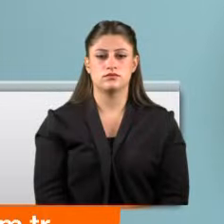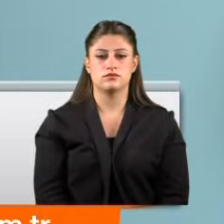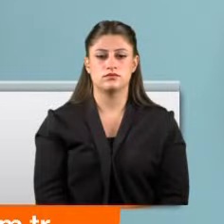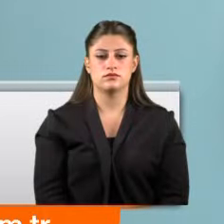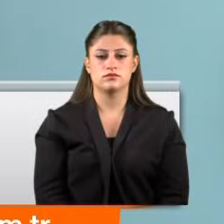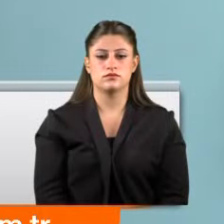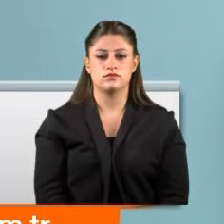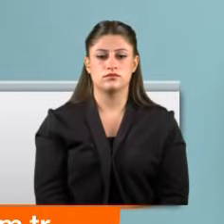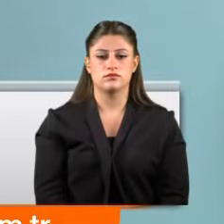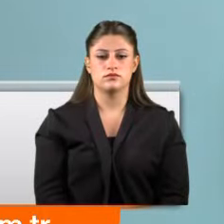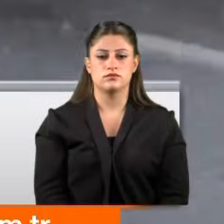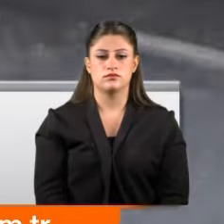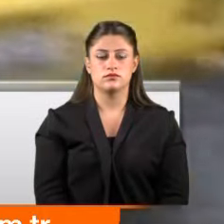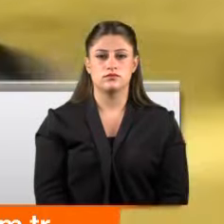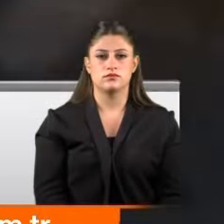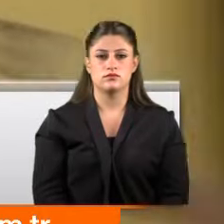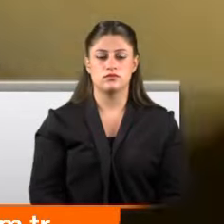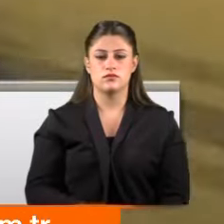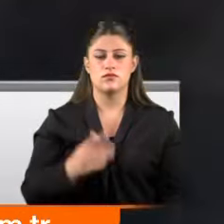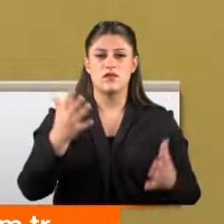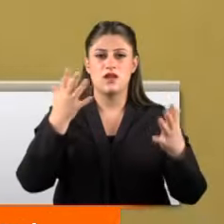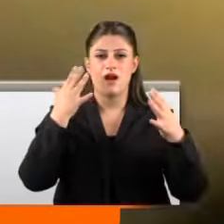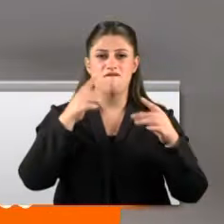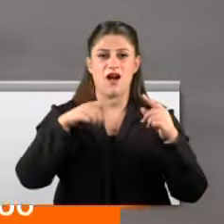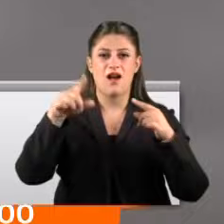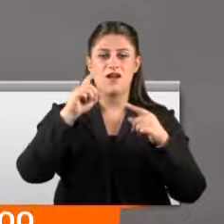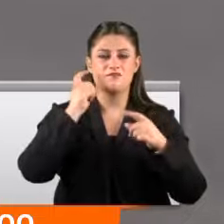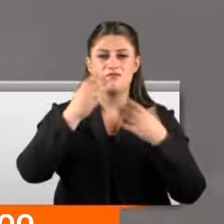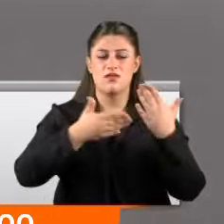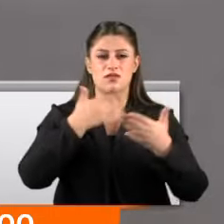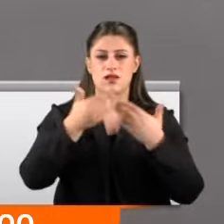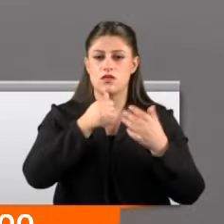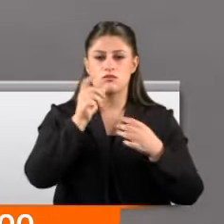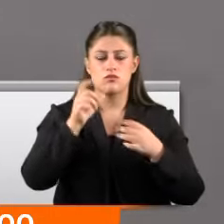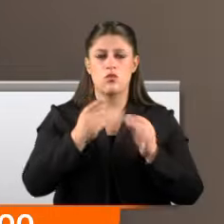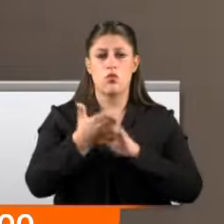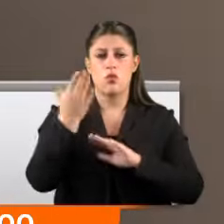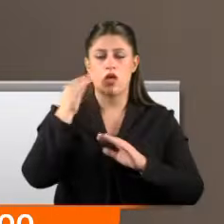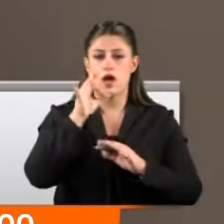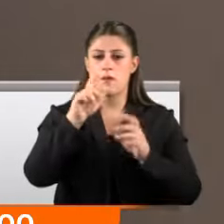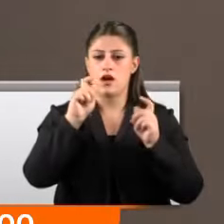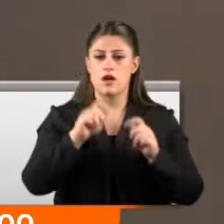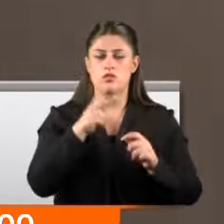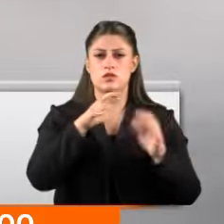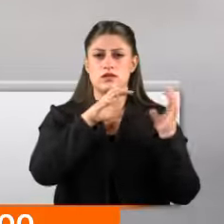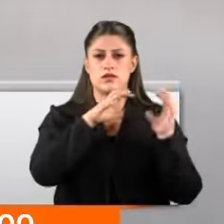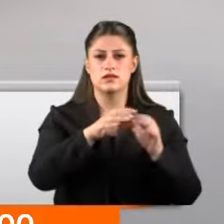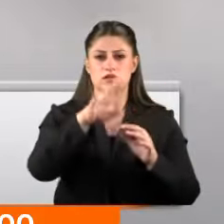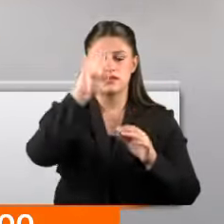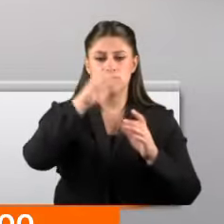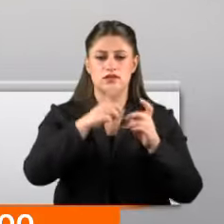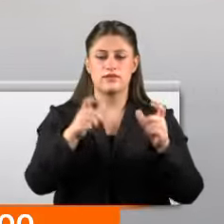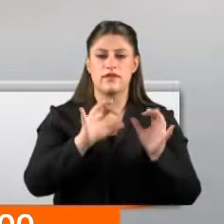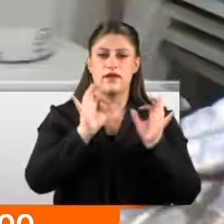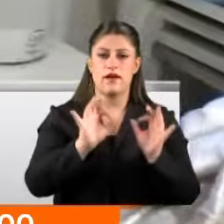Uyandık, her tarafımız su içinde kalmış. Meteoroloji günler öncesinden uyarmıştı. Aniden başlayan yağmur İstanbul'da yine aynı